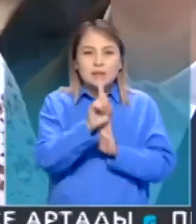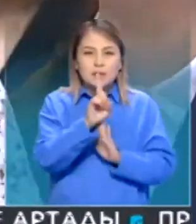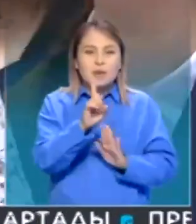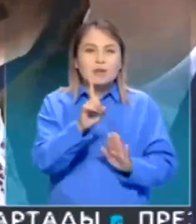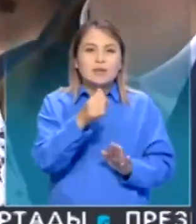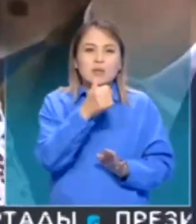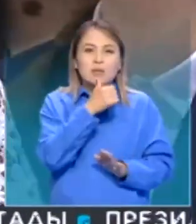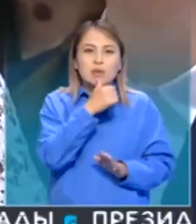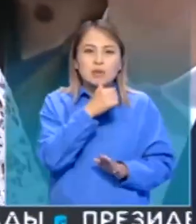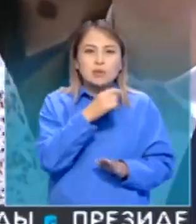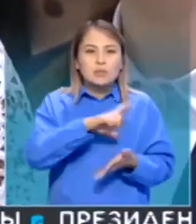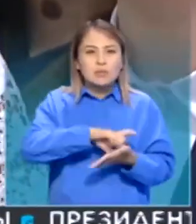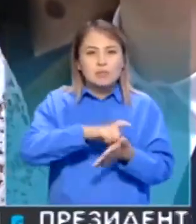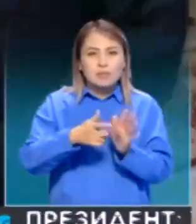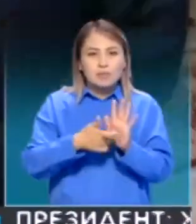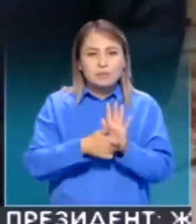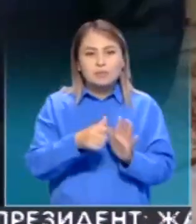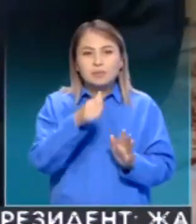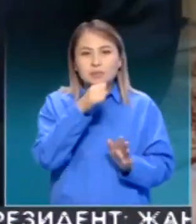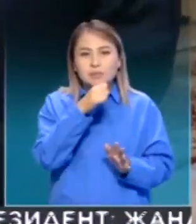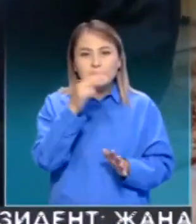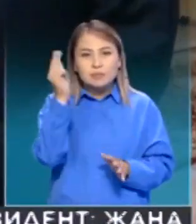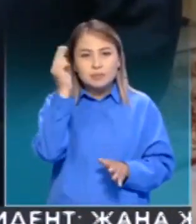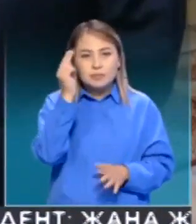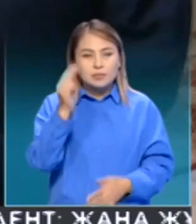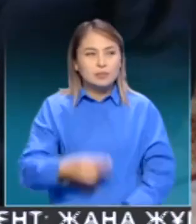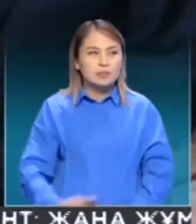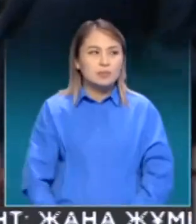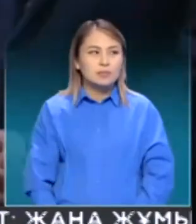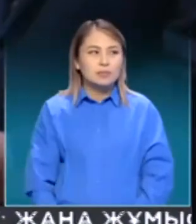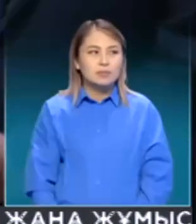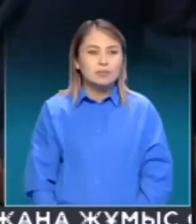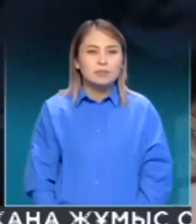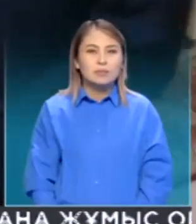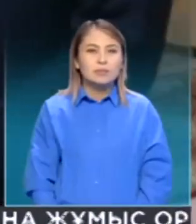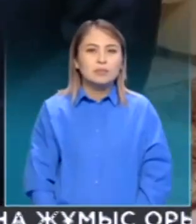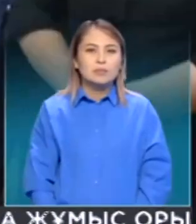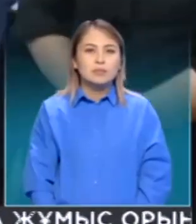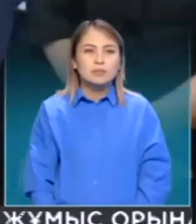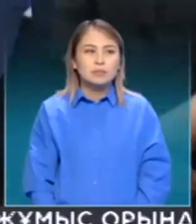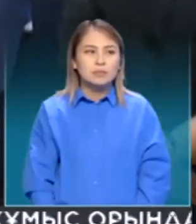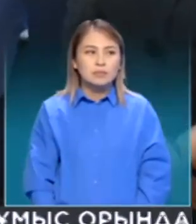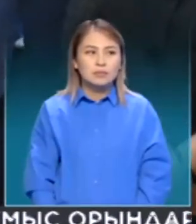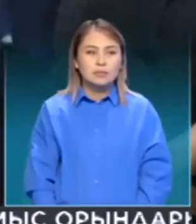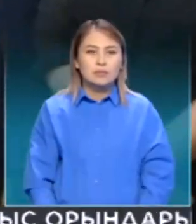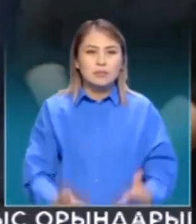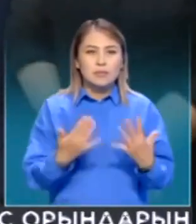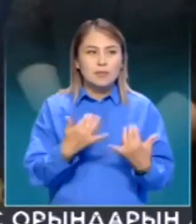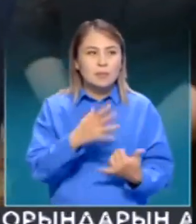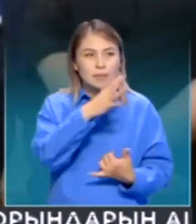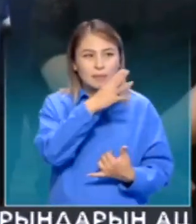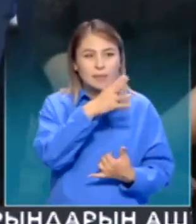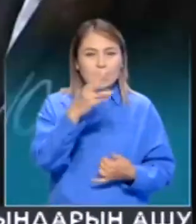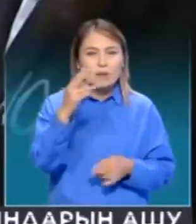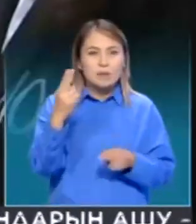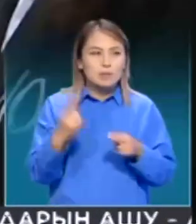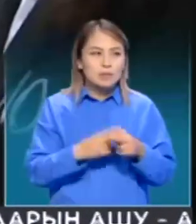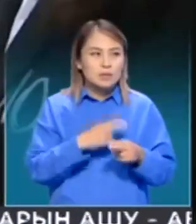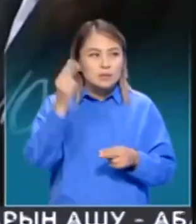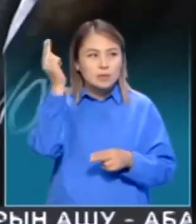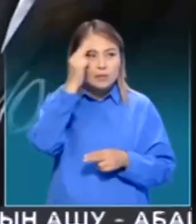баспалдақты басып, арыстар отырған аудиторияларда білім нәрмен сусындап жүр. Қазіргі заманда білімсіз